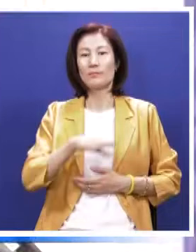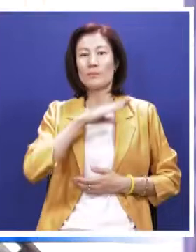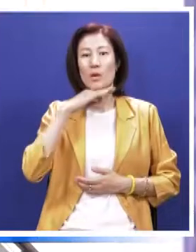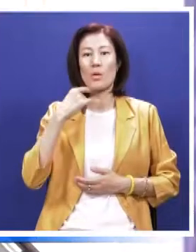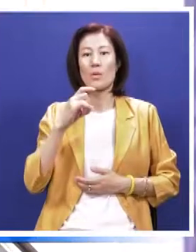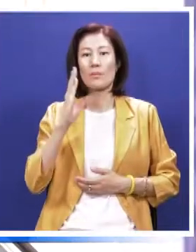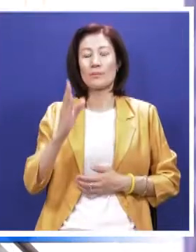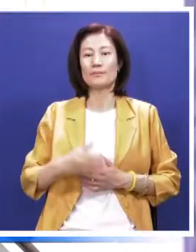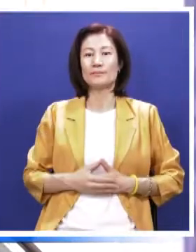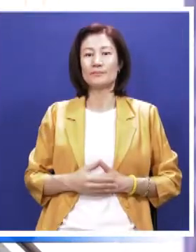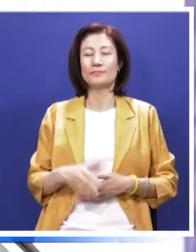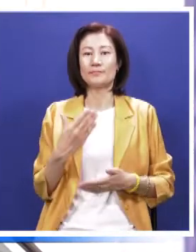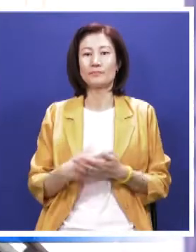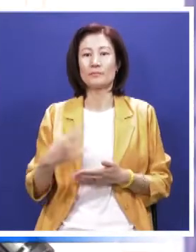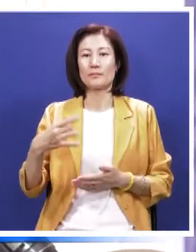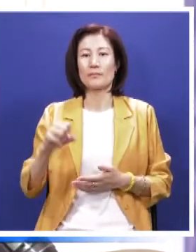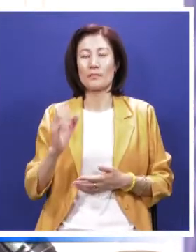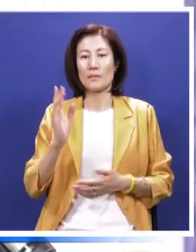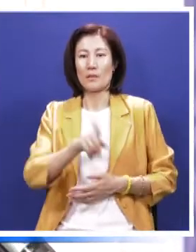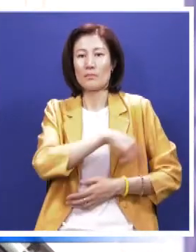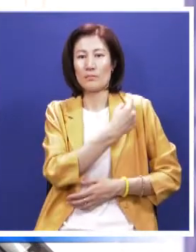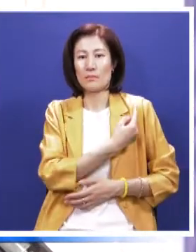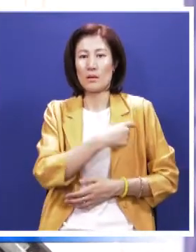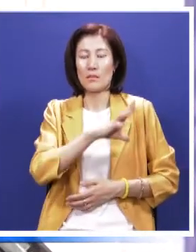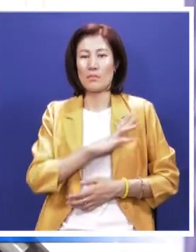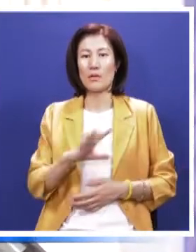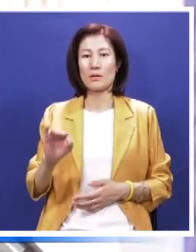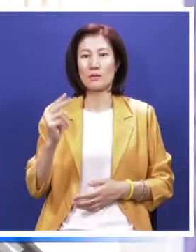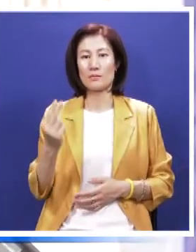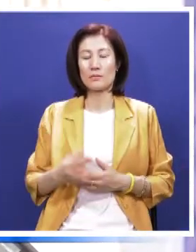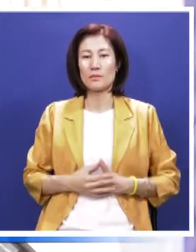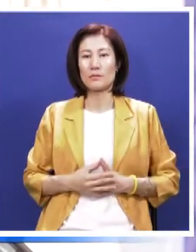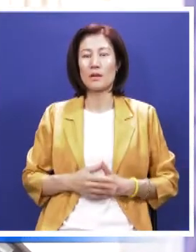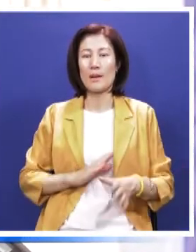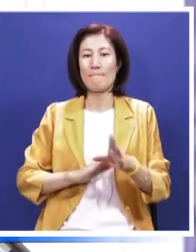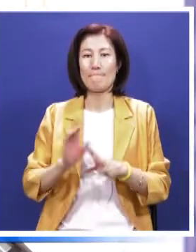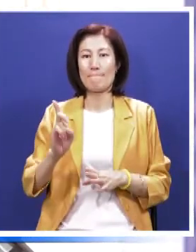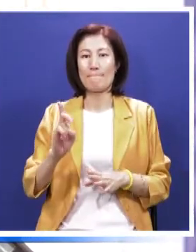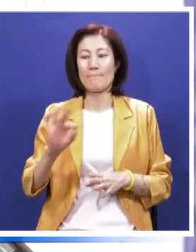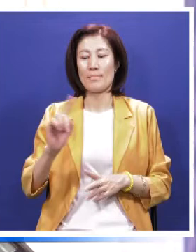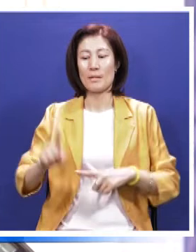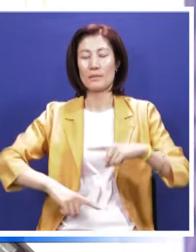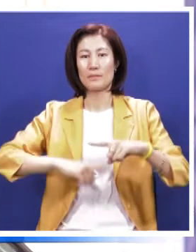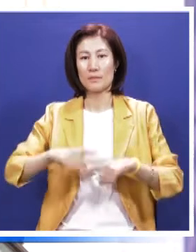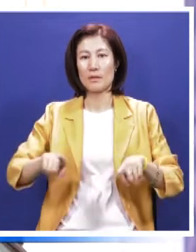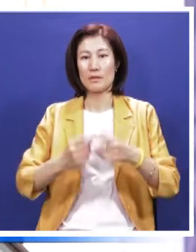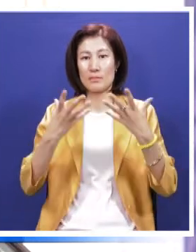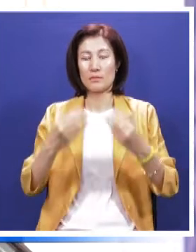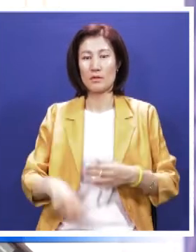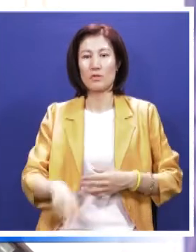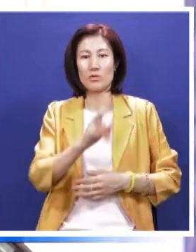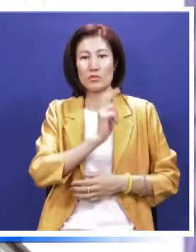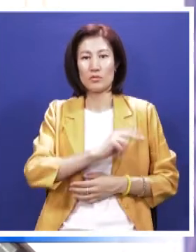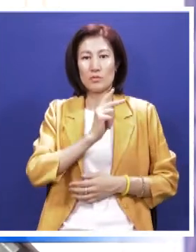пайдалануымыз керек. Өйткені партияның әлеуеті мықты. Қай саласынан болса да біз бұны ары қарай жалғастыратын боламыз. Осы бағытта жұмыс жасайтын